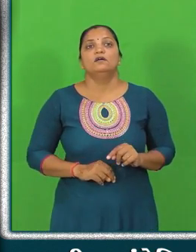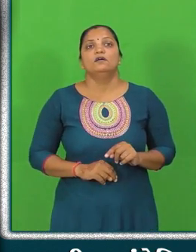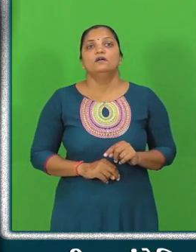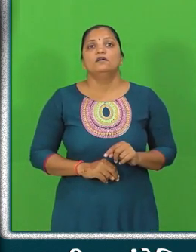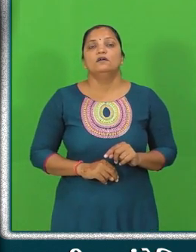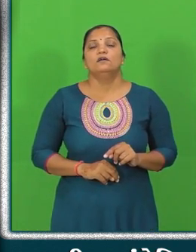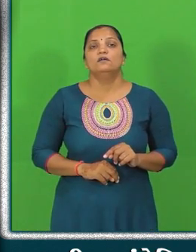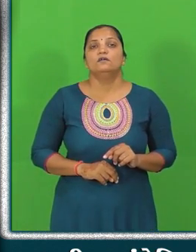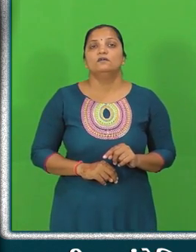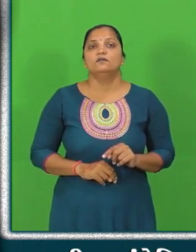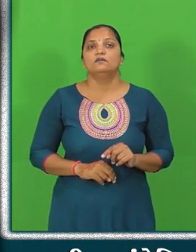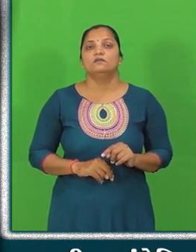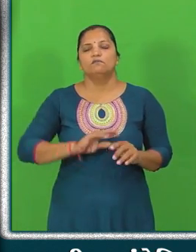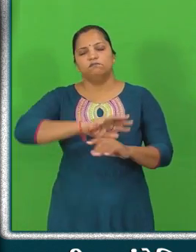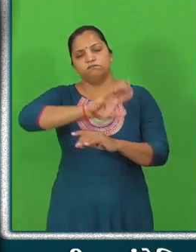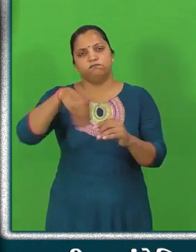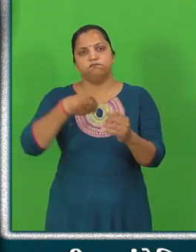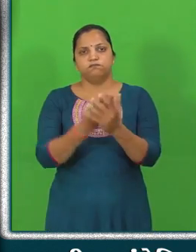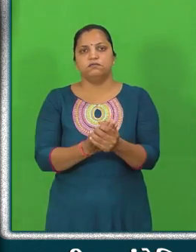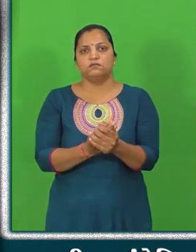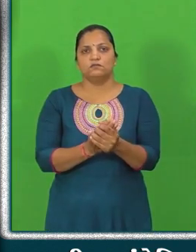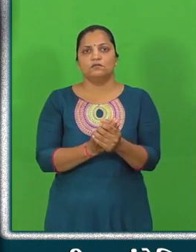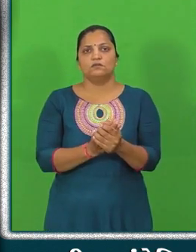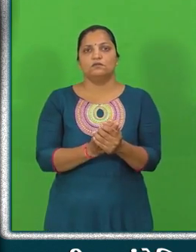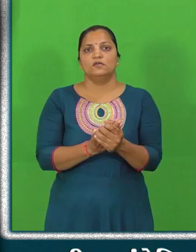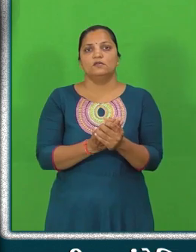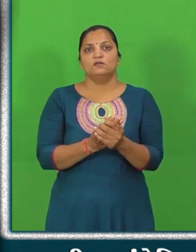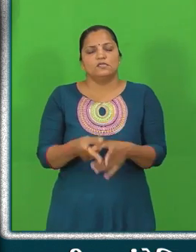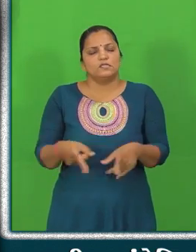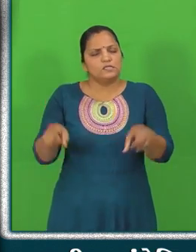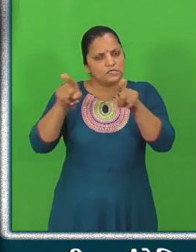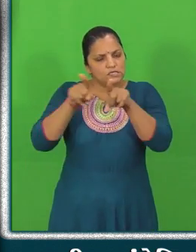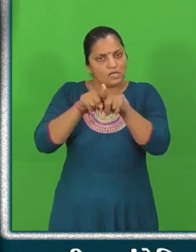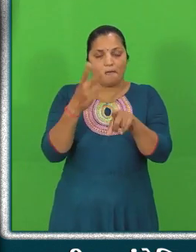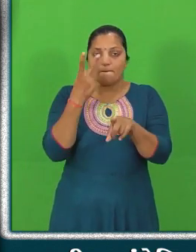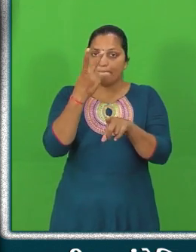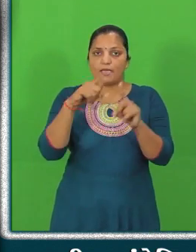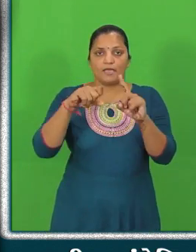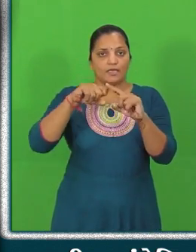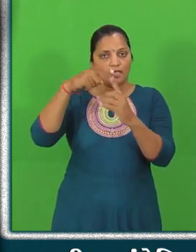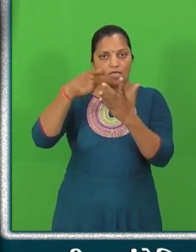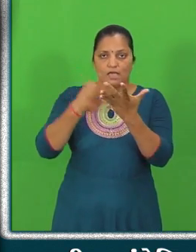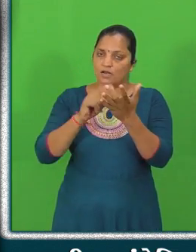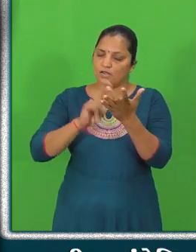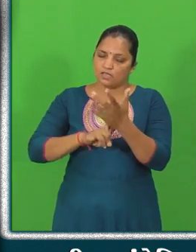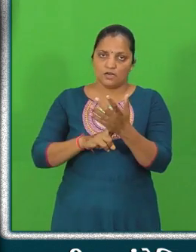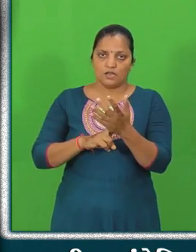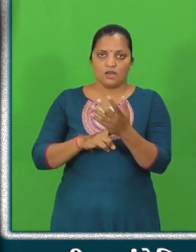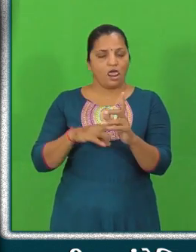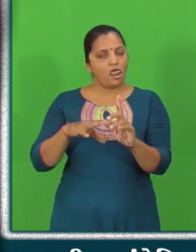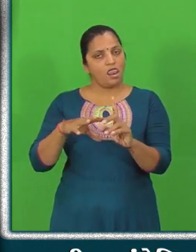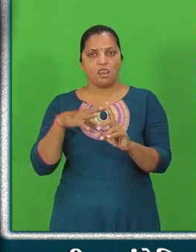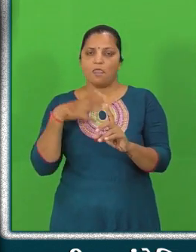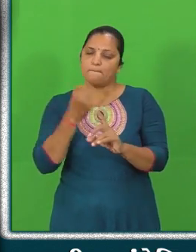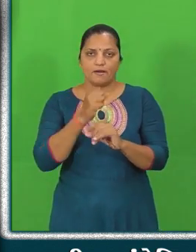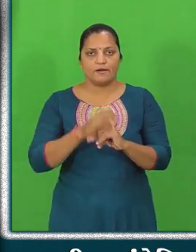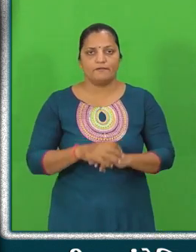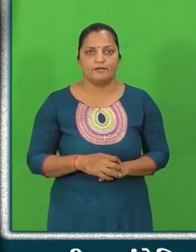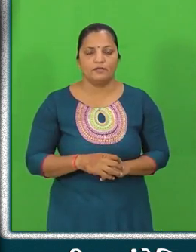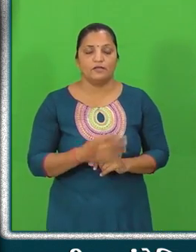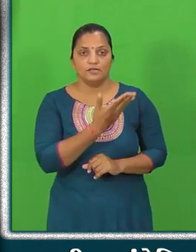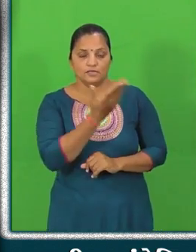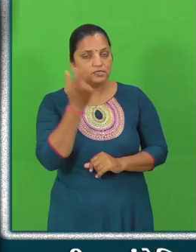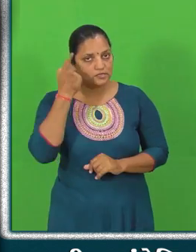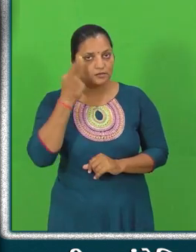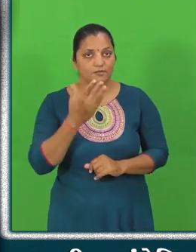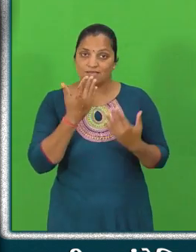આપણે સમગ્ર વસ્તુના પ્રતિનિધિત્વ રૂપ બે કિરણો લઈએ છીએ. કે સમજ પડી હશે તમને?